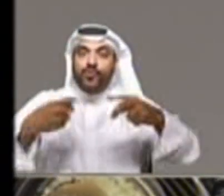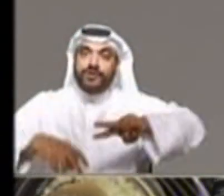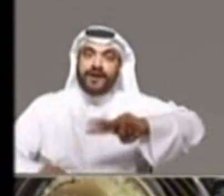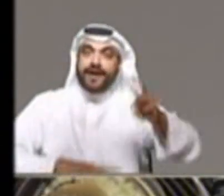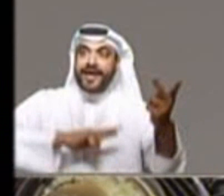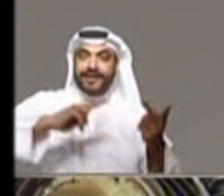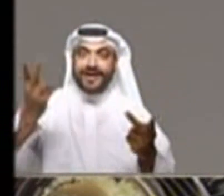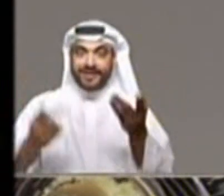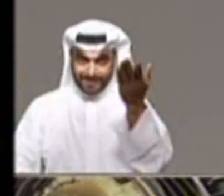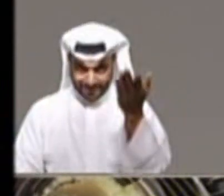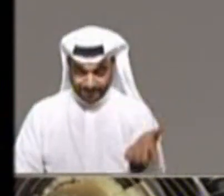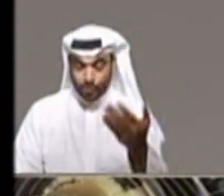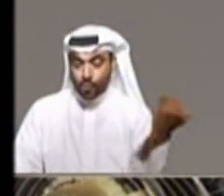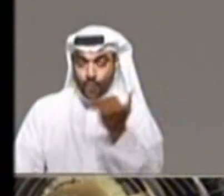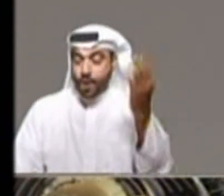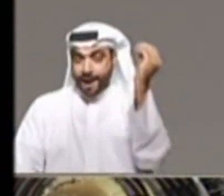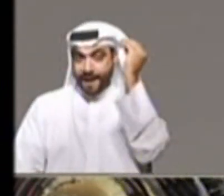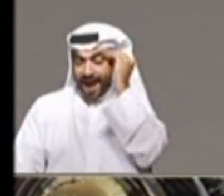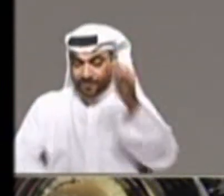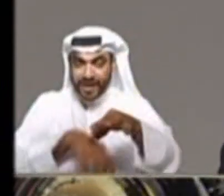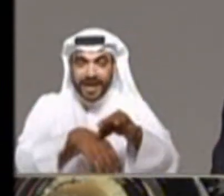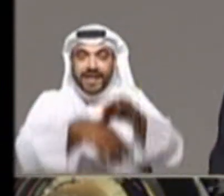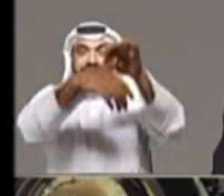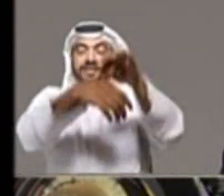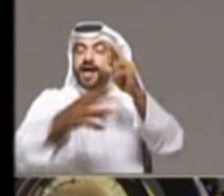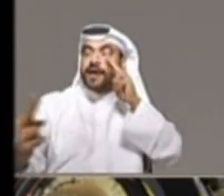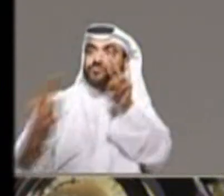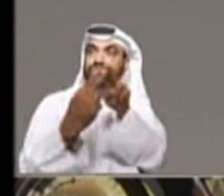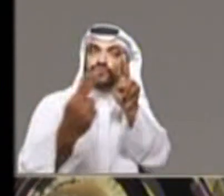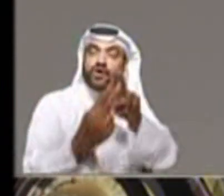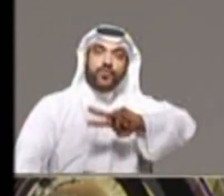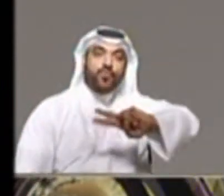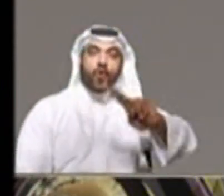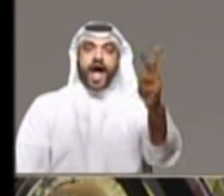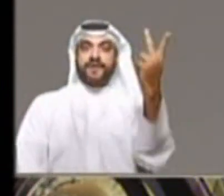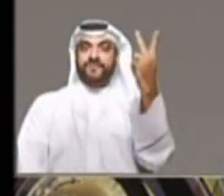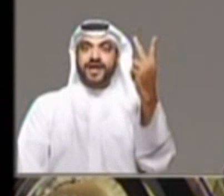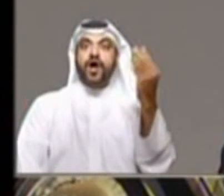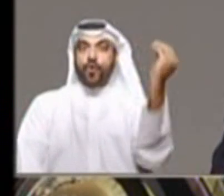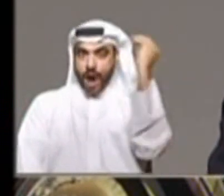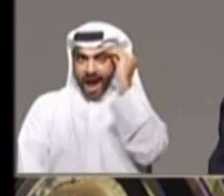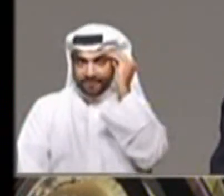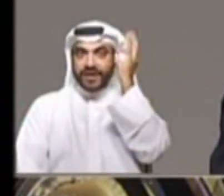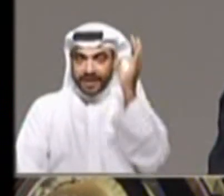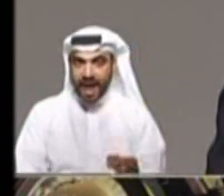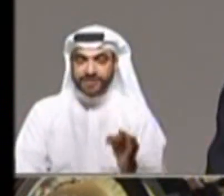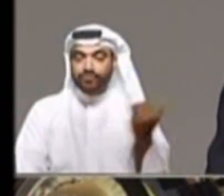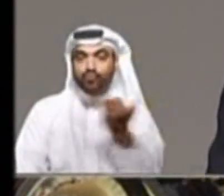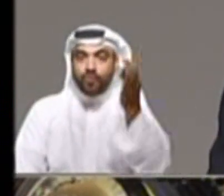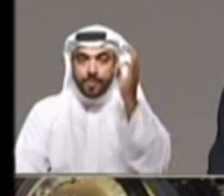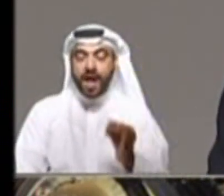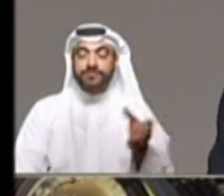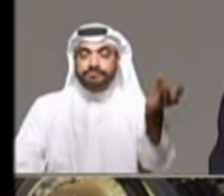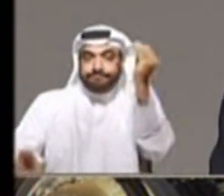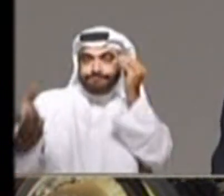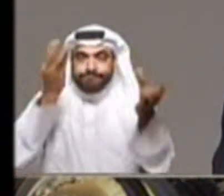عن العصر الذي يتعرف فيه الإنسان عن الآخر المختلف، وهو تعرف يفترض أن يؤدي إلى